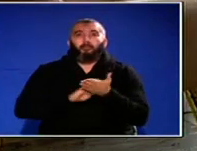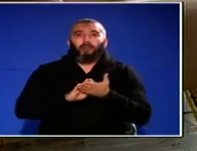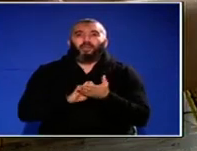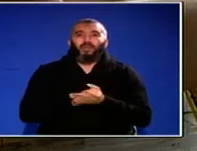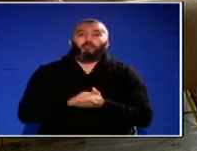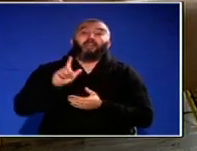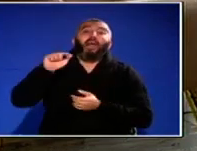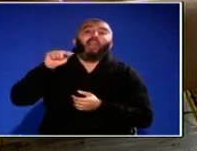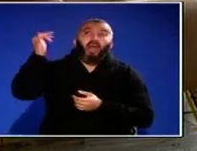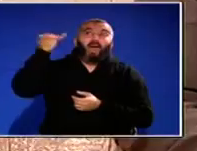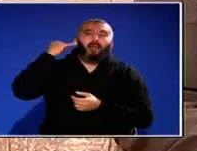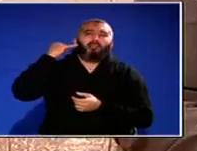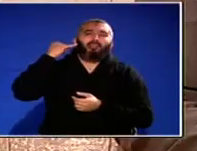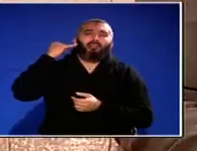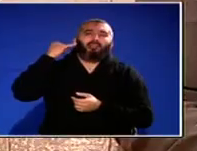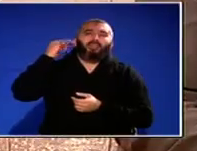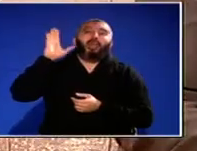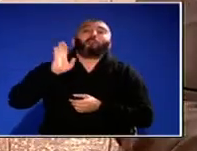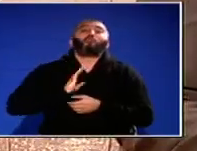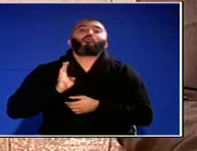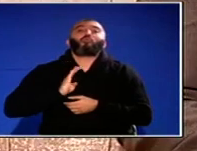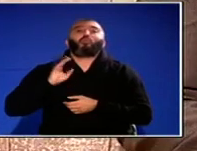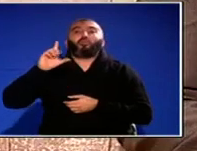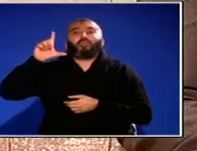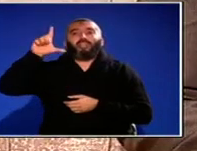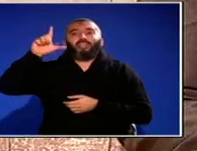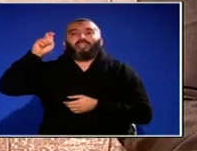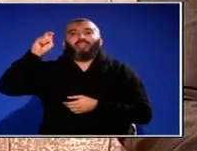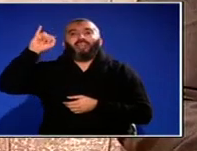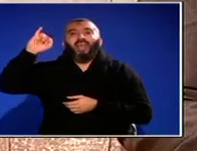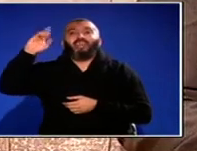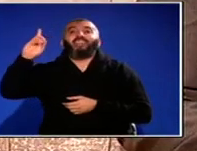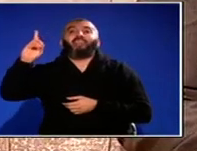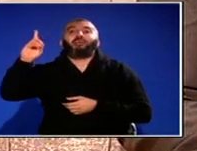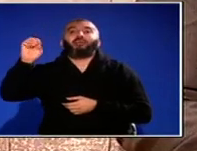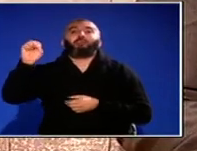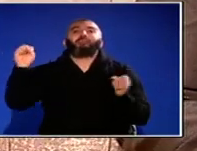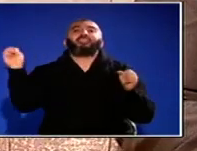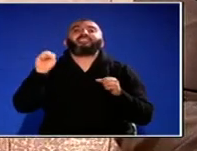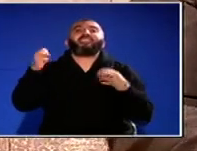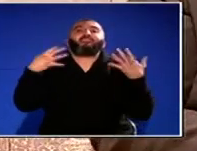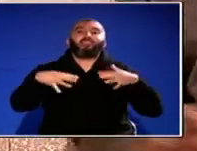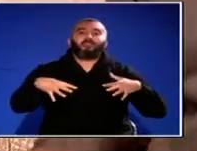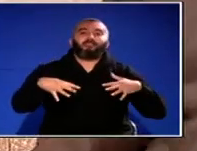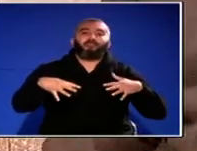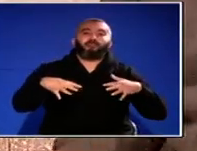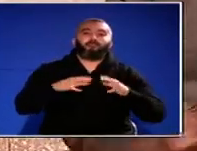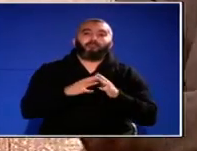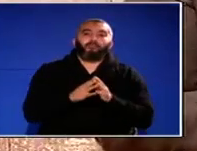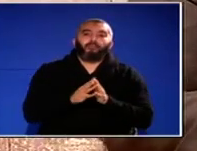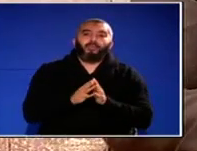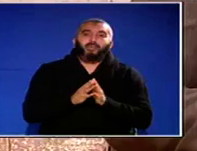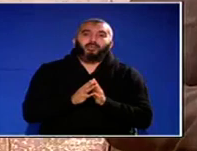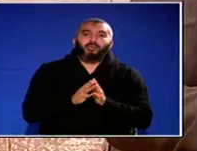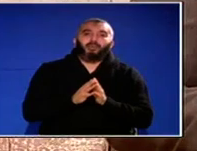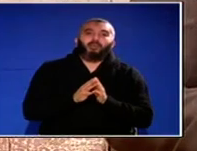أيامنا قاع عيد إن شاء الله. سي العيد مصطيف، ايه معليش بارك الله فيكم، هكذا لما